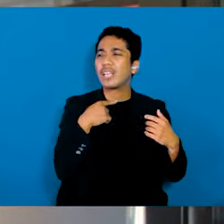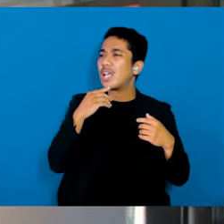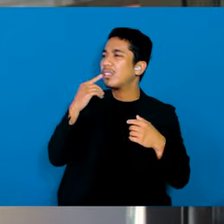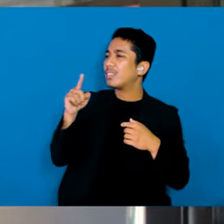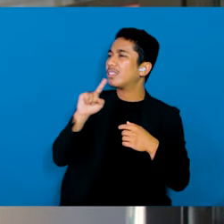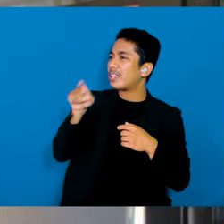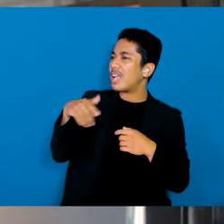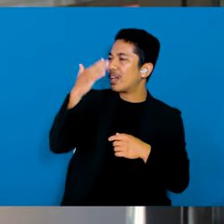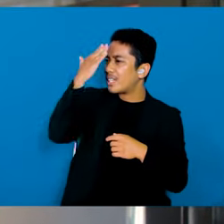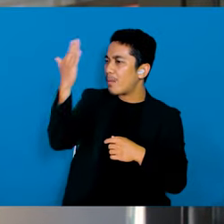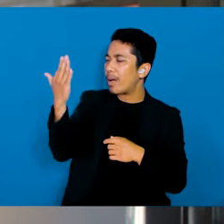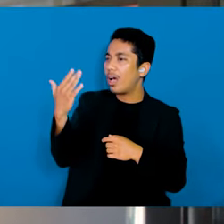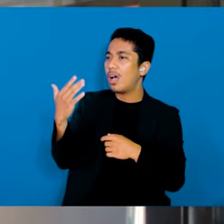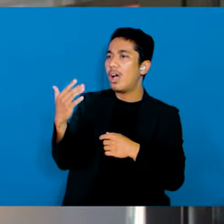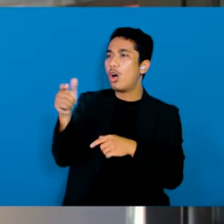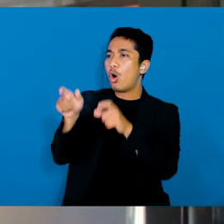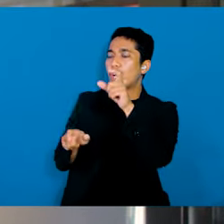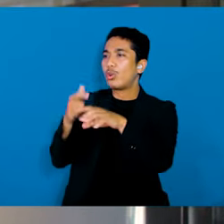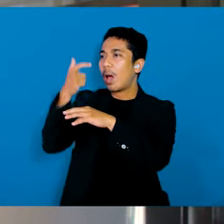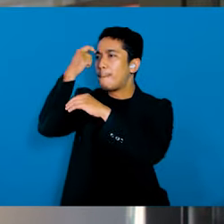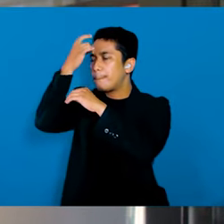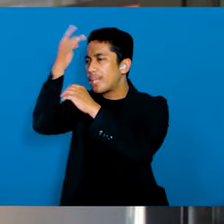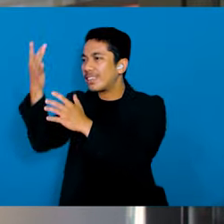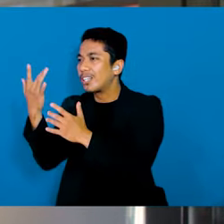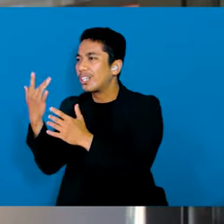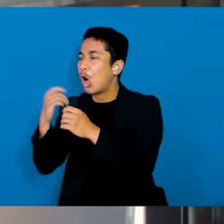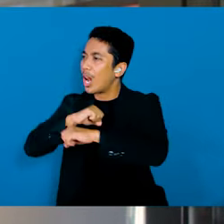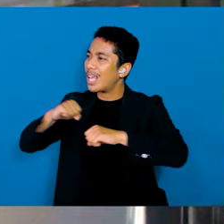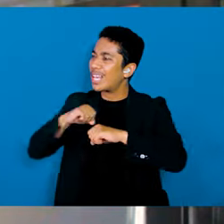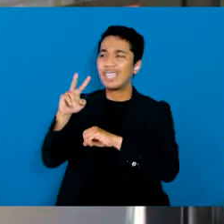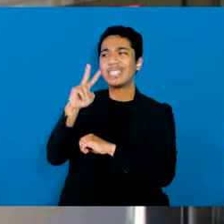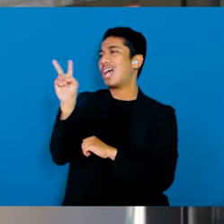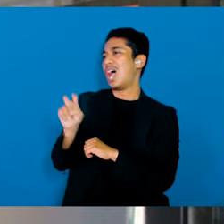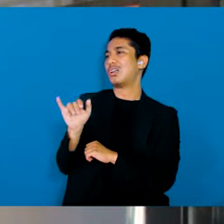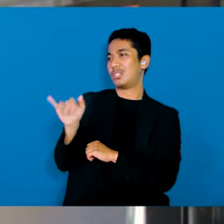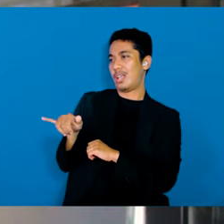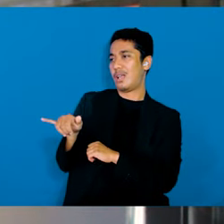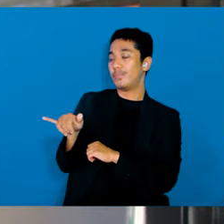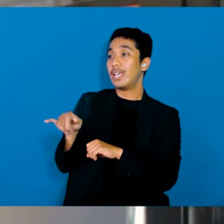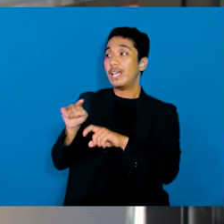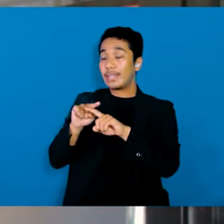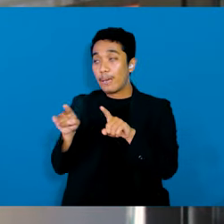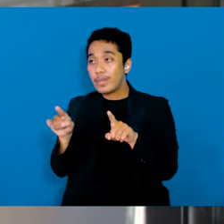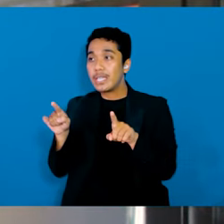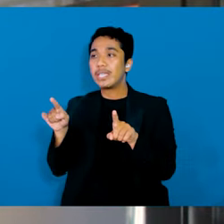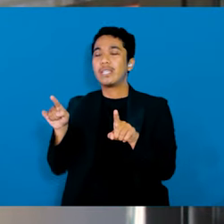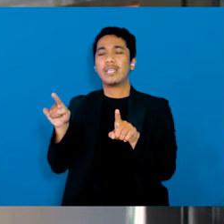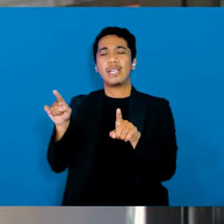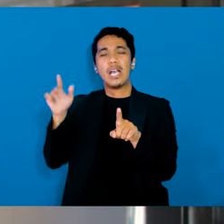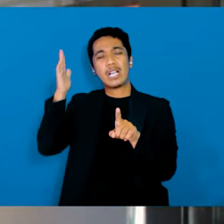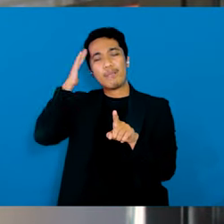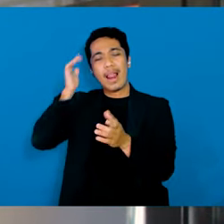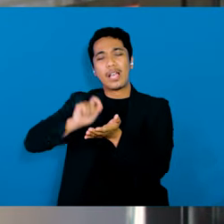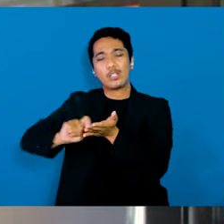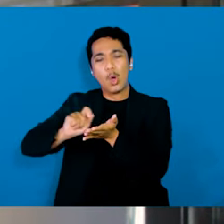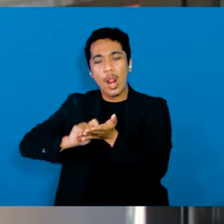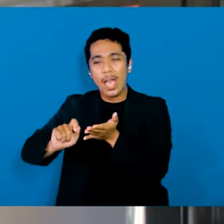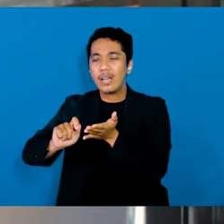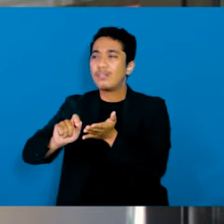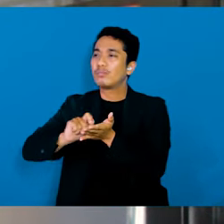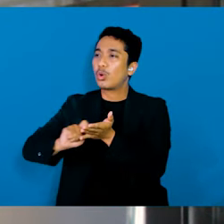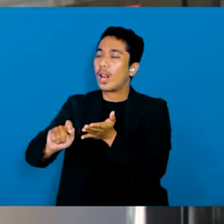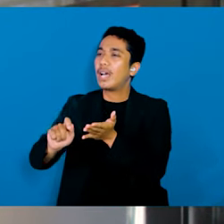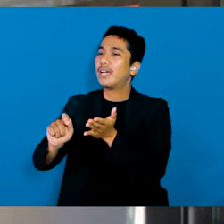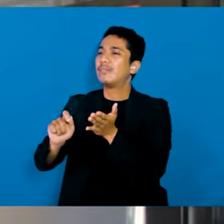kenapa? Toh orang pintar tidak harus bisa olahraga, saya gitu kan. Ketika naik tapi tetap kepala sekolah, karena nilai akhirnya jadi